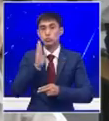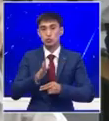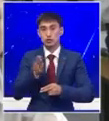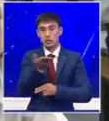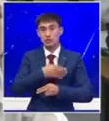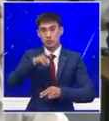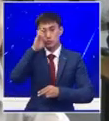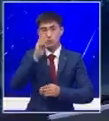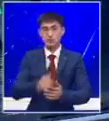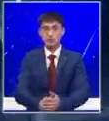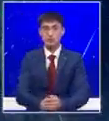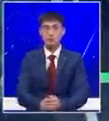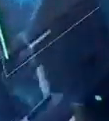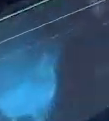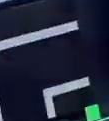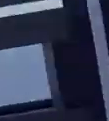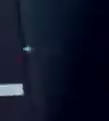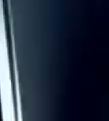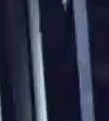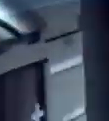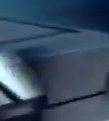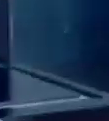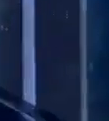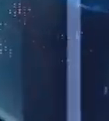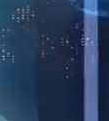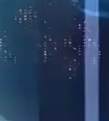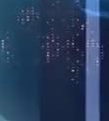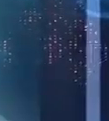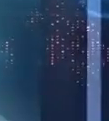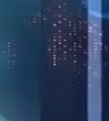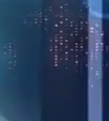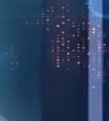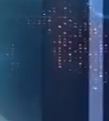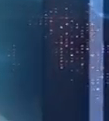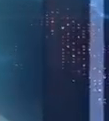нашего государства. Надежда Белова, Диана Турлыбек, Надир Хамзин, телеканал ЖТСУ.